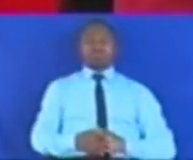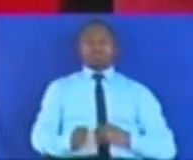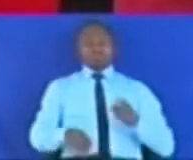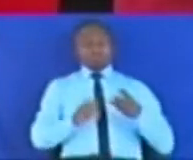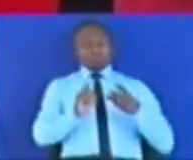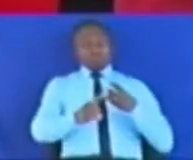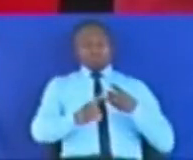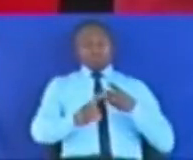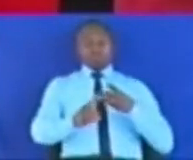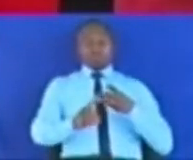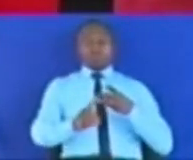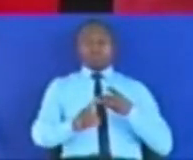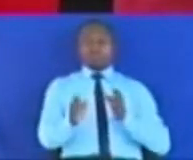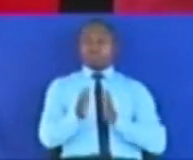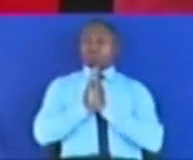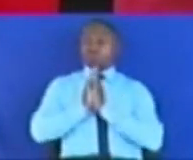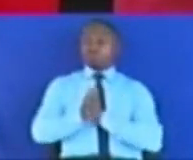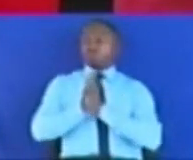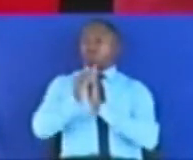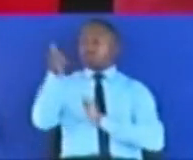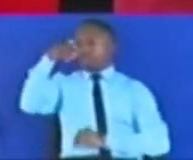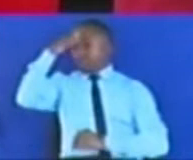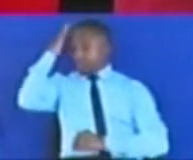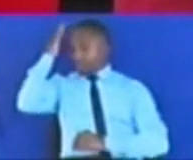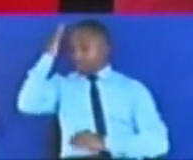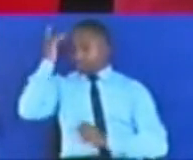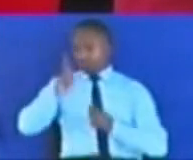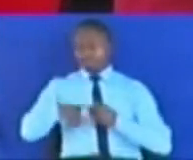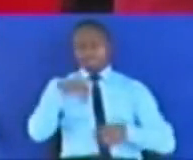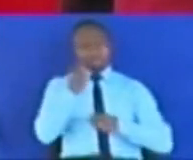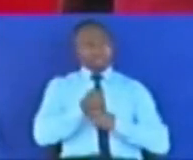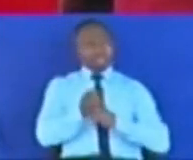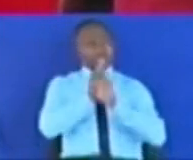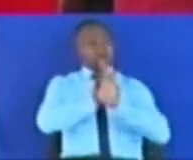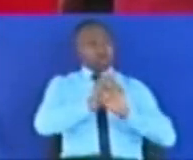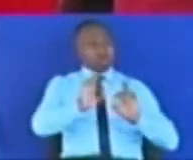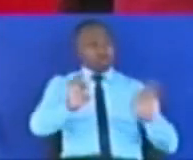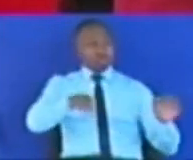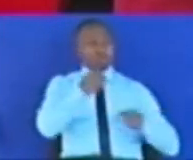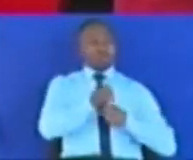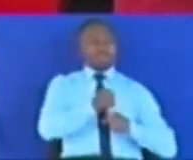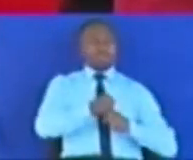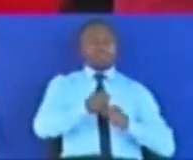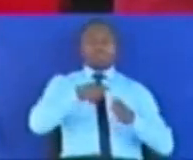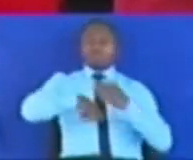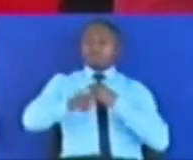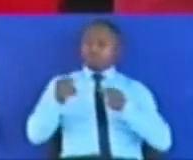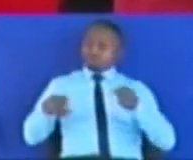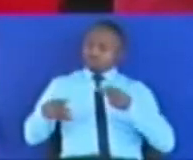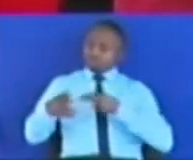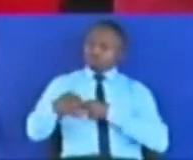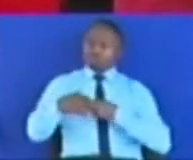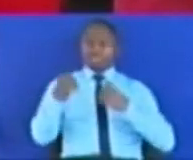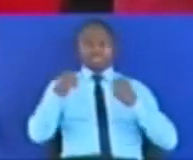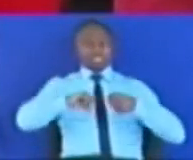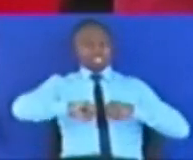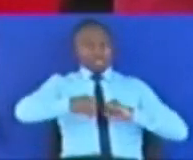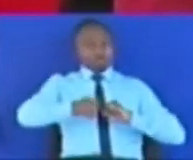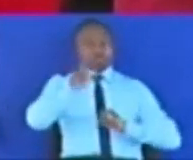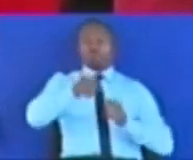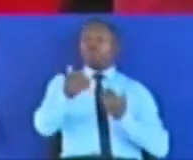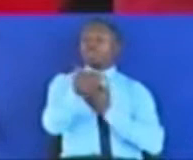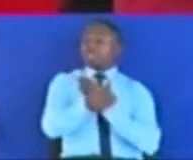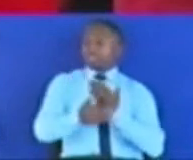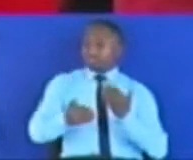Tatu nichukue fursa hii kuishukuru serikali kwa kazi nzuri wanayoifanya katika kutatua kero na changamoto za